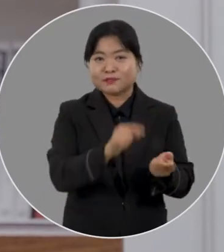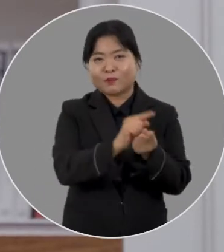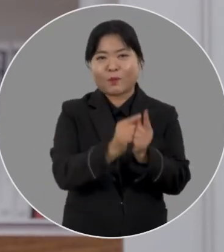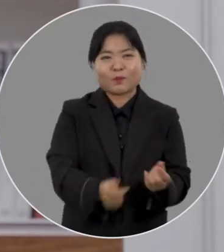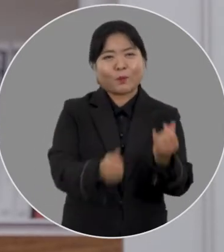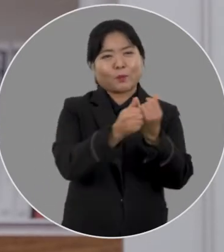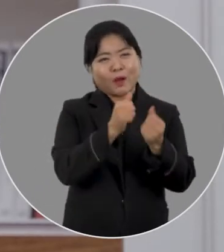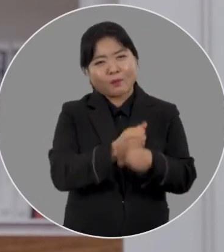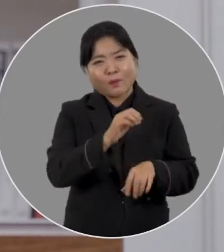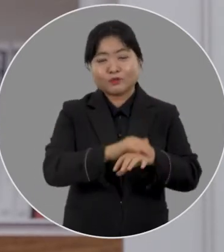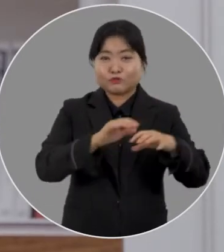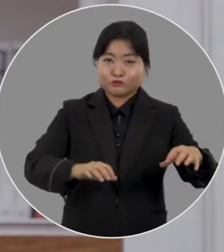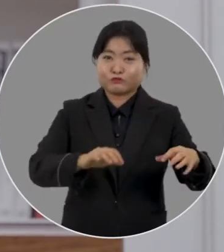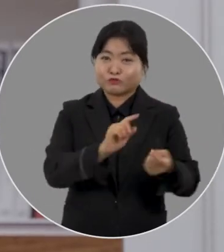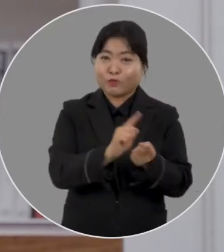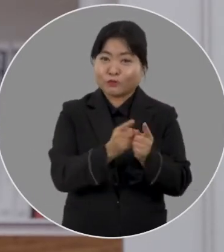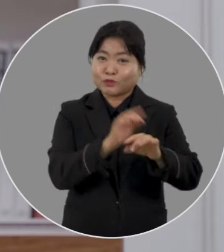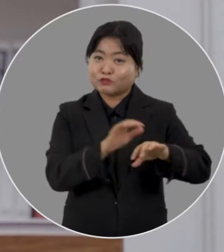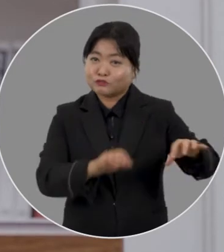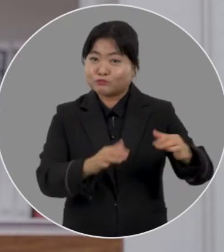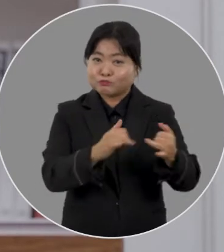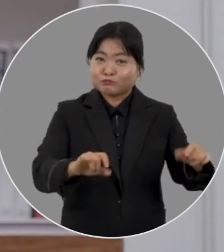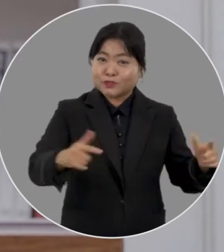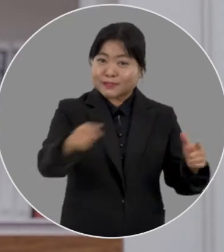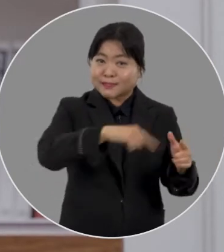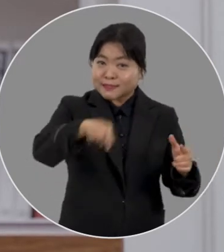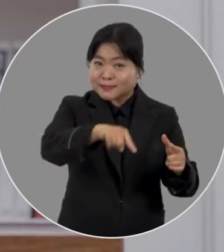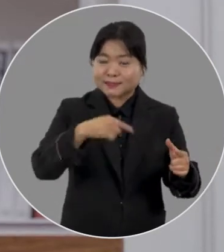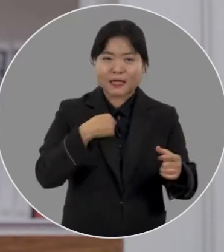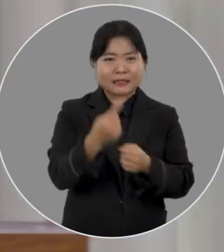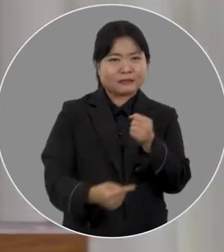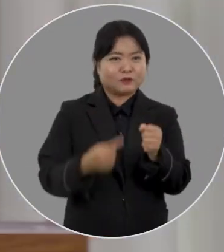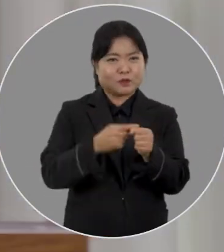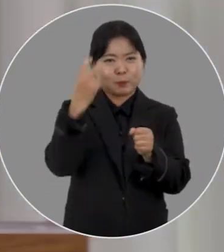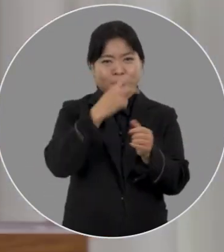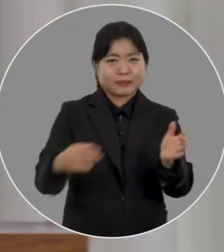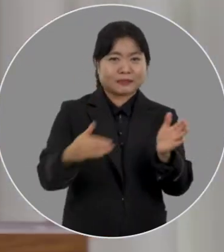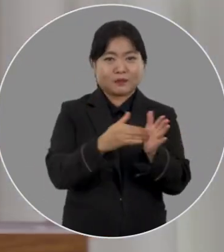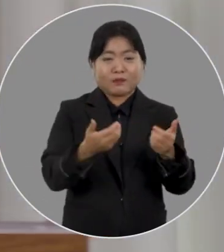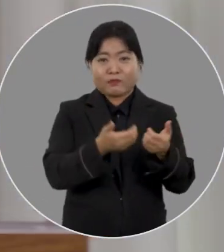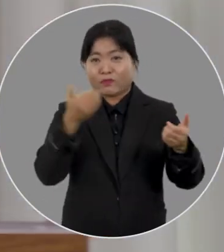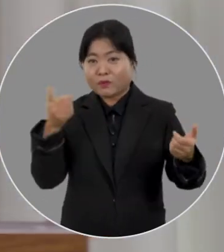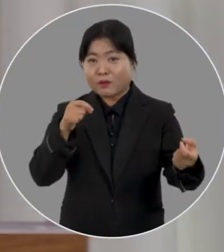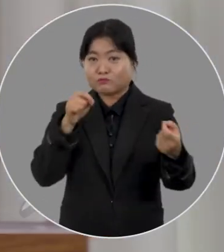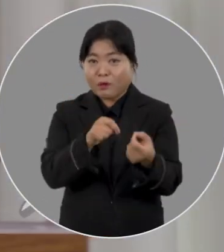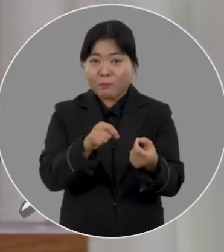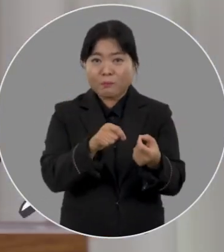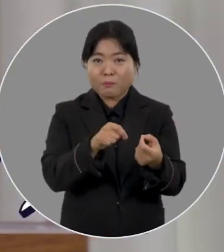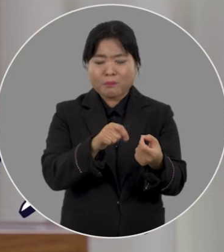서로 결혼도 하고 이웃들이기도 하고 그러던 분들이 제가 1년간 조사를 마치고 떠날